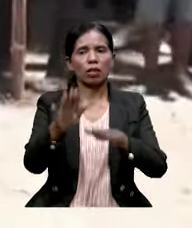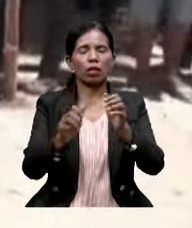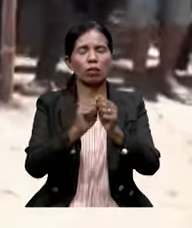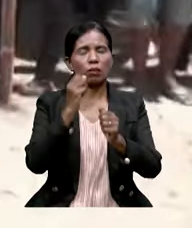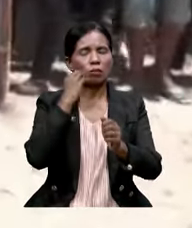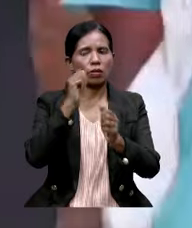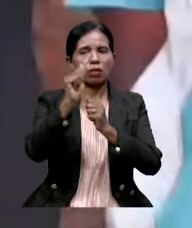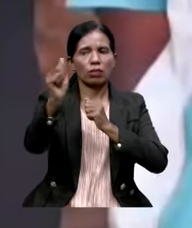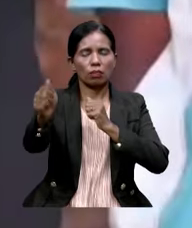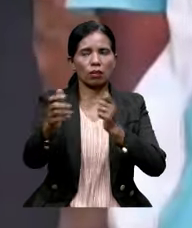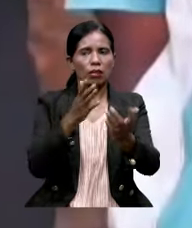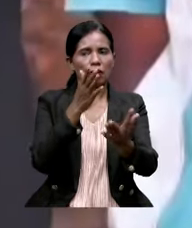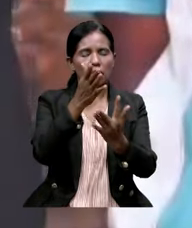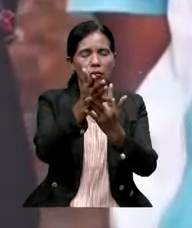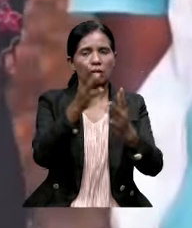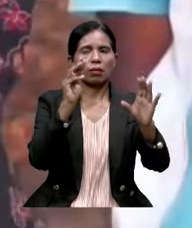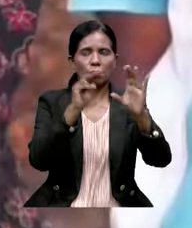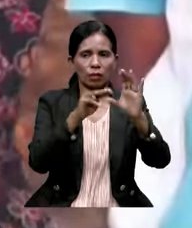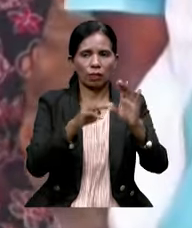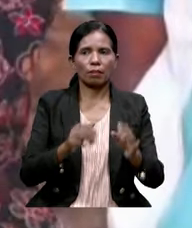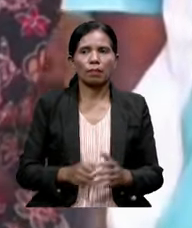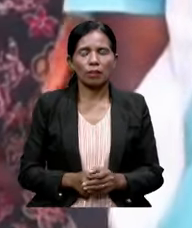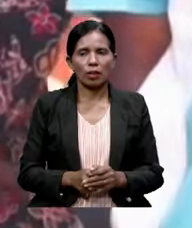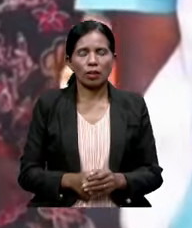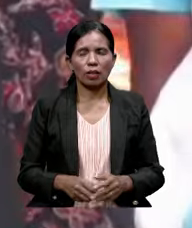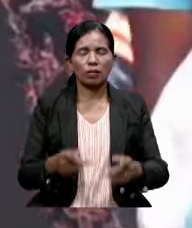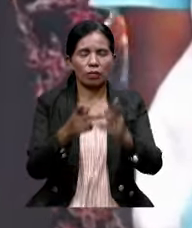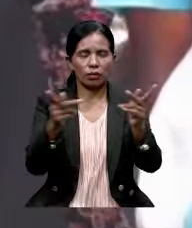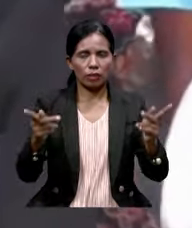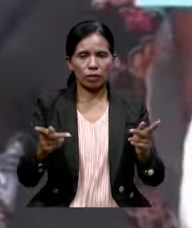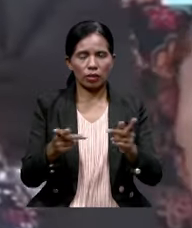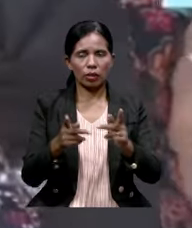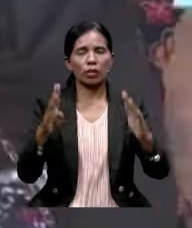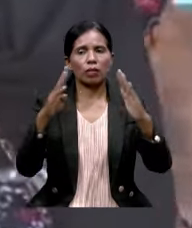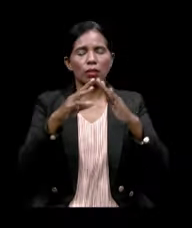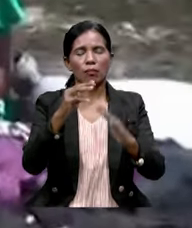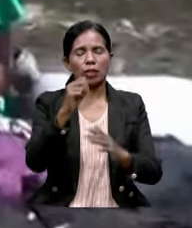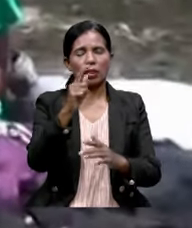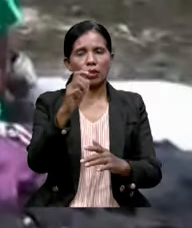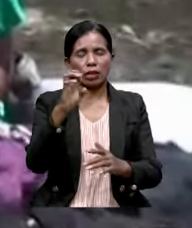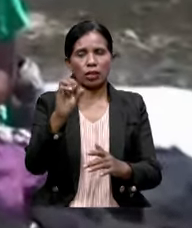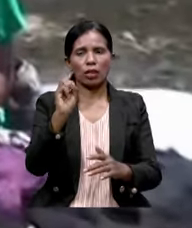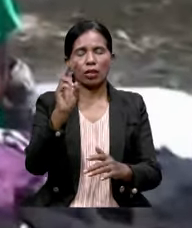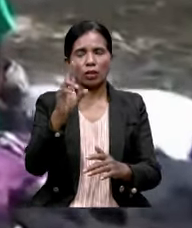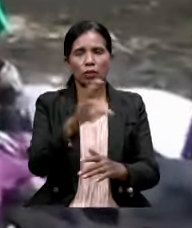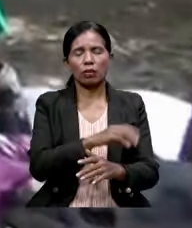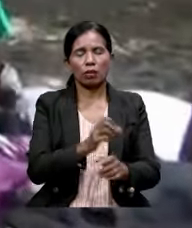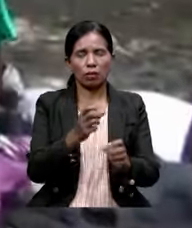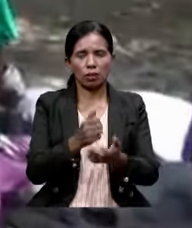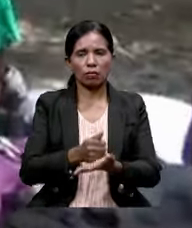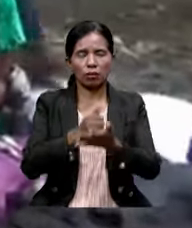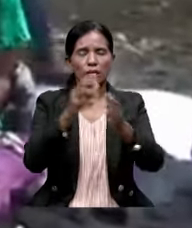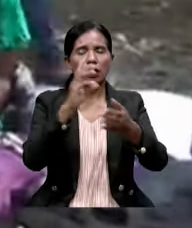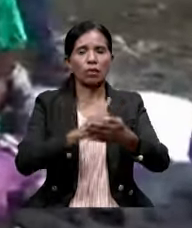dok ho dibele asesu uba merkadu. Residenti Mateus dos Santos husu governo atu tau matan ho di desenvolve